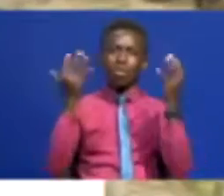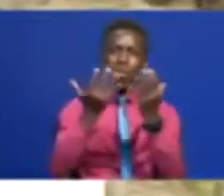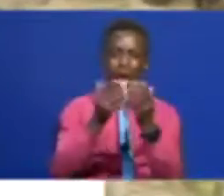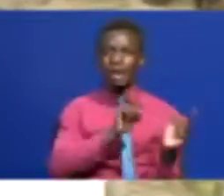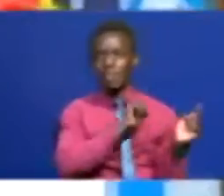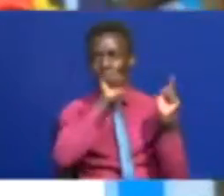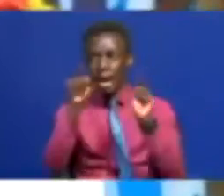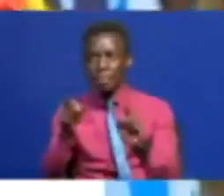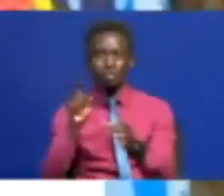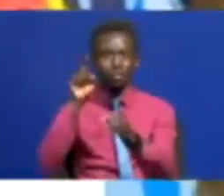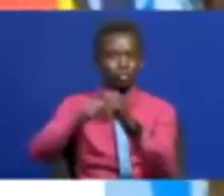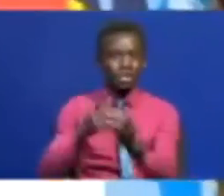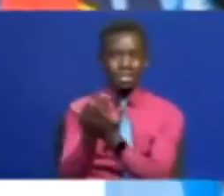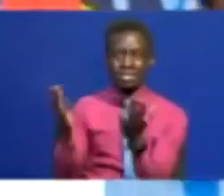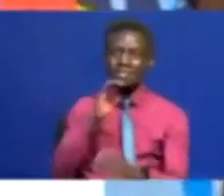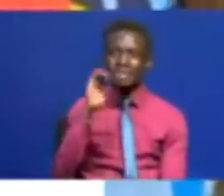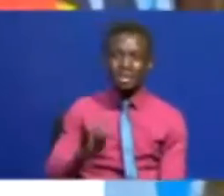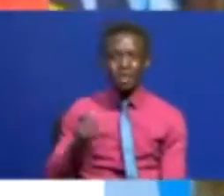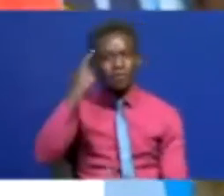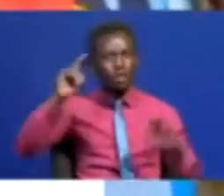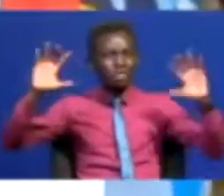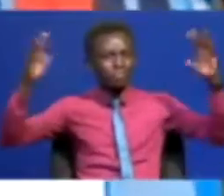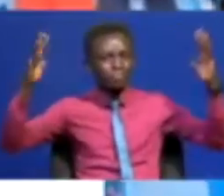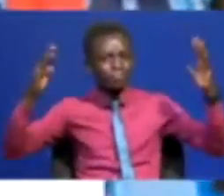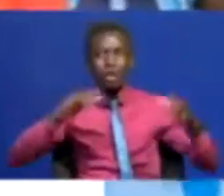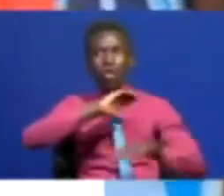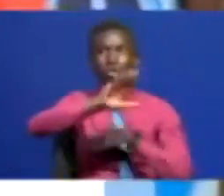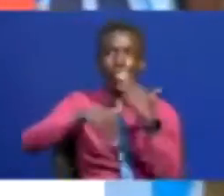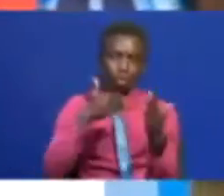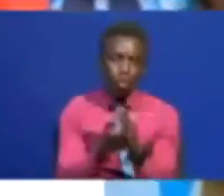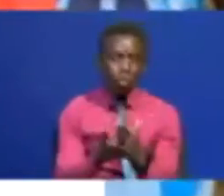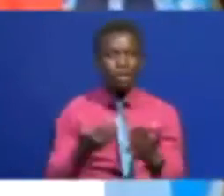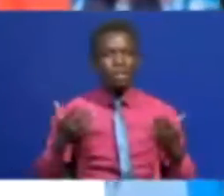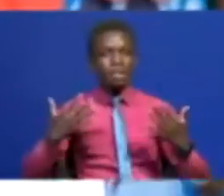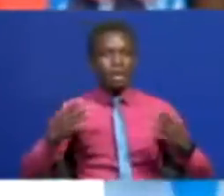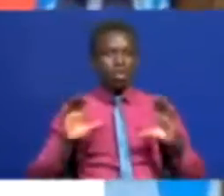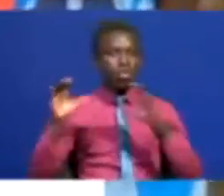for the celebrations, which are meant to bring together all local communities.